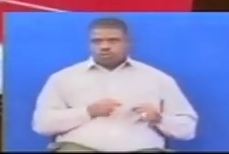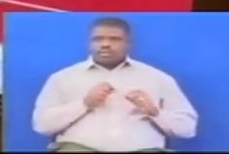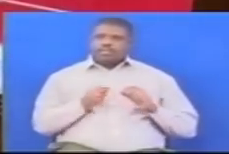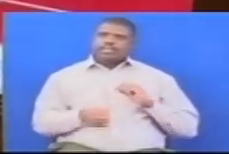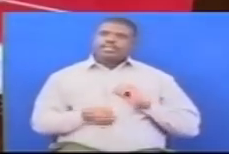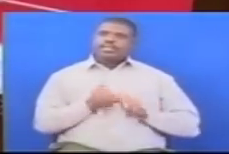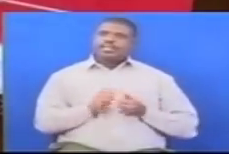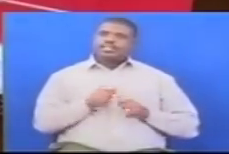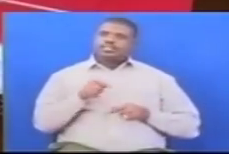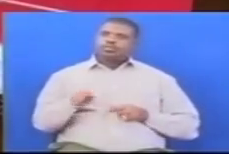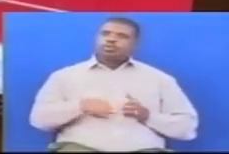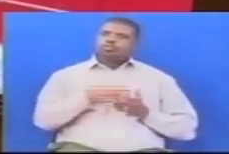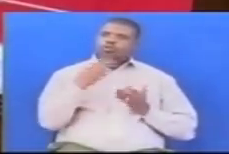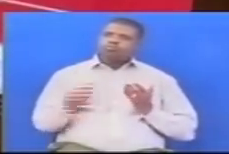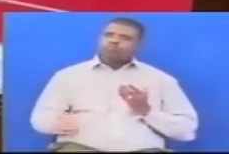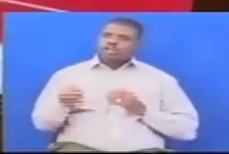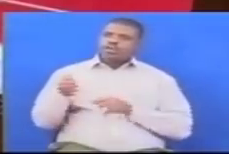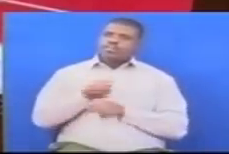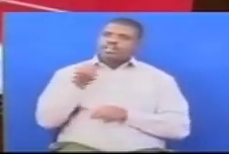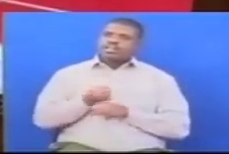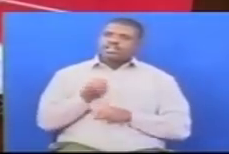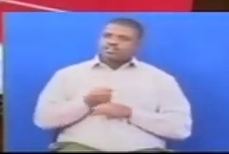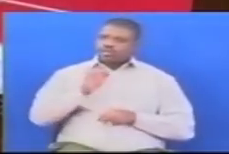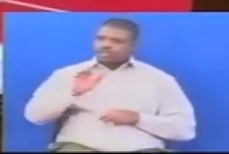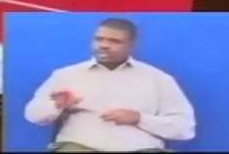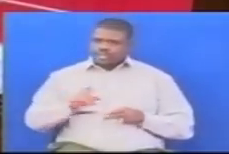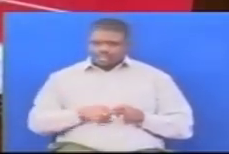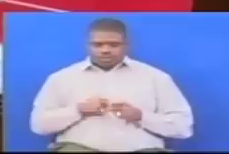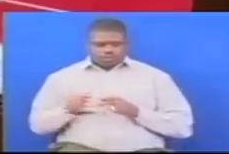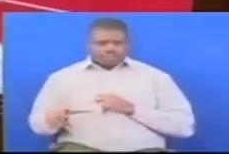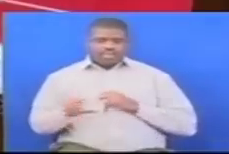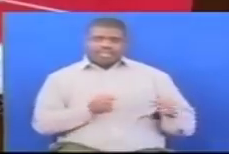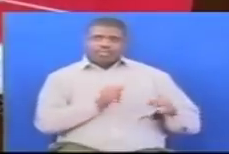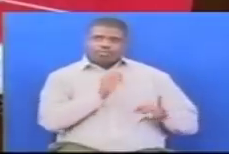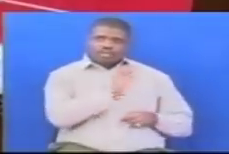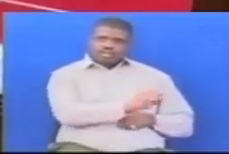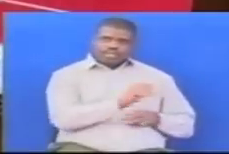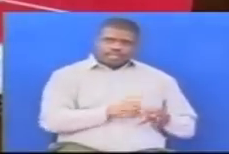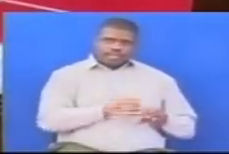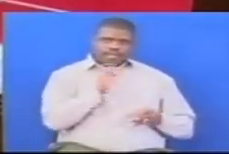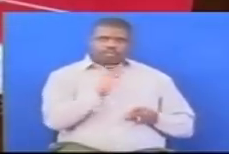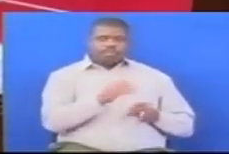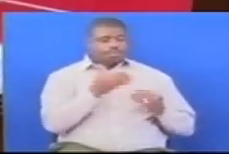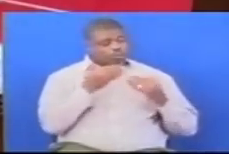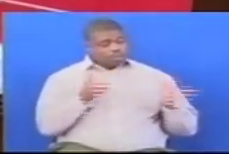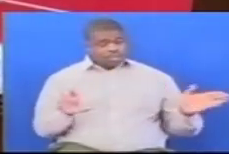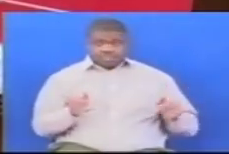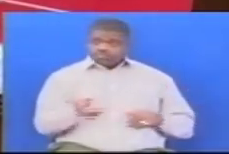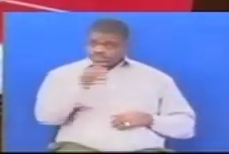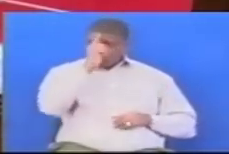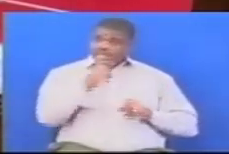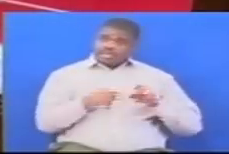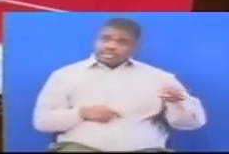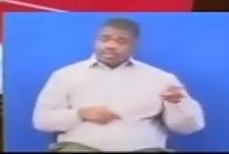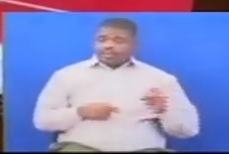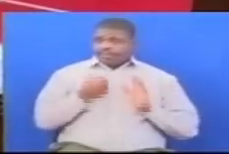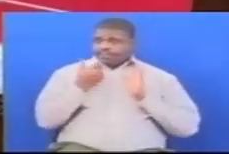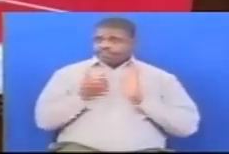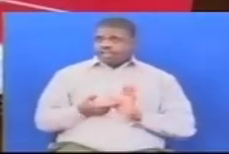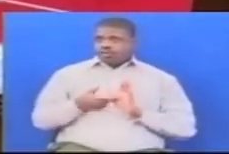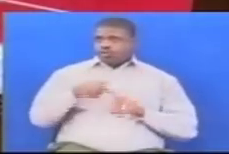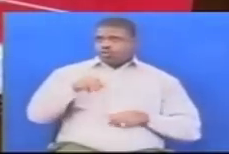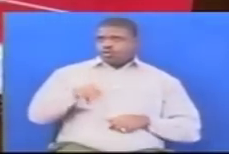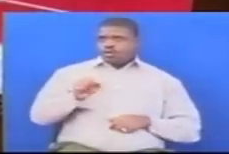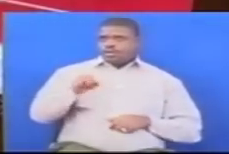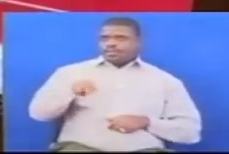tatizo anamuangusha ni wafanyakazi wake, watendaji wake. Namwambia ukweli awe mkali. Nachukua mfano na Manyere, imezungumza